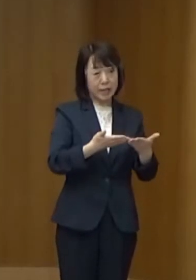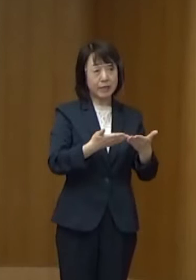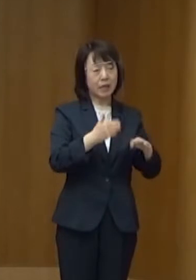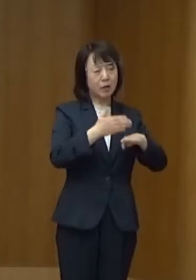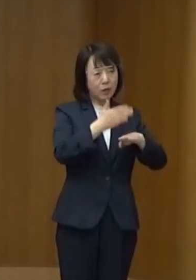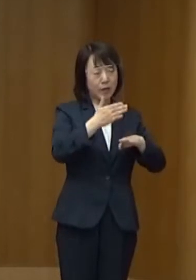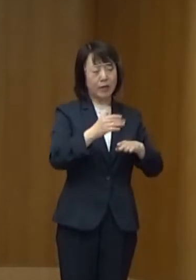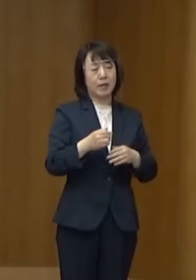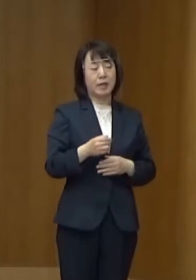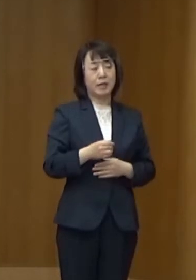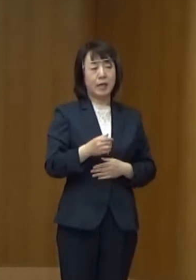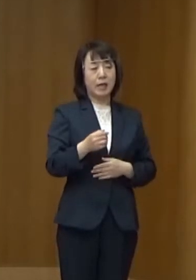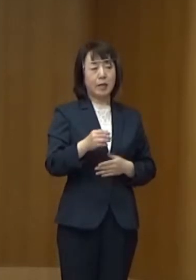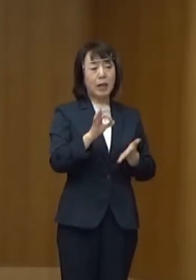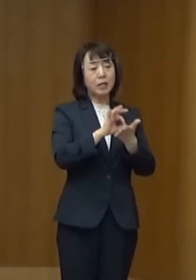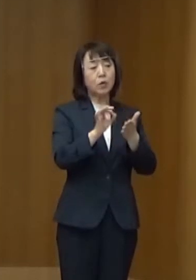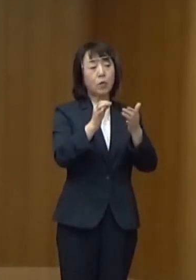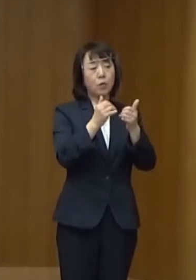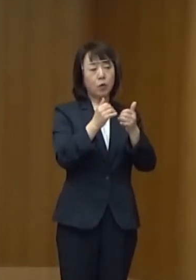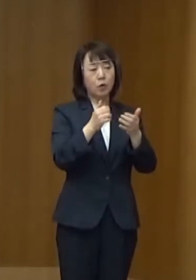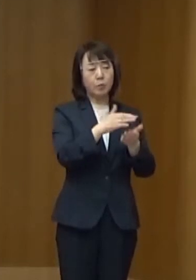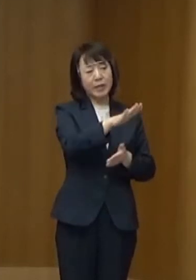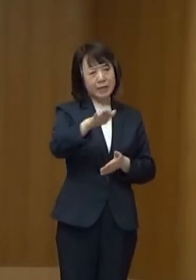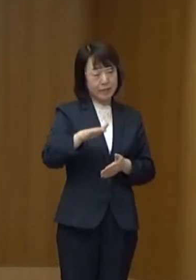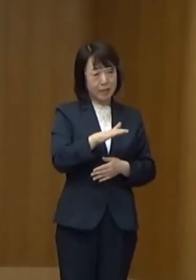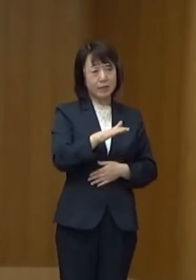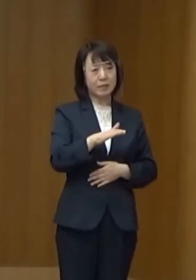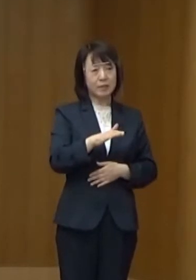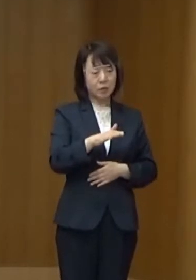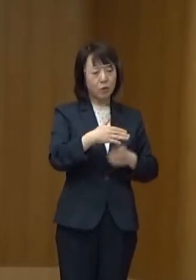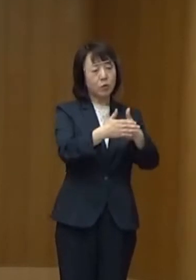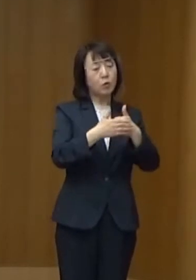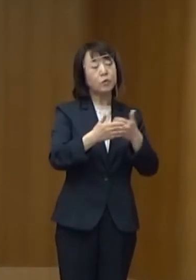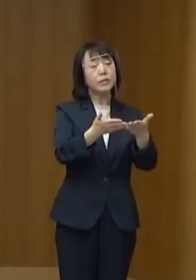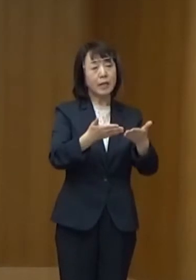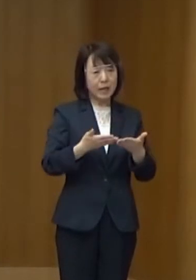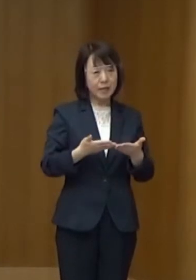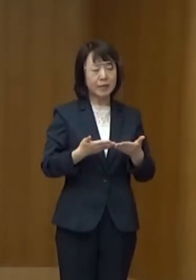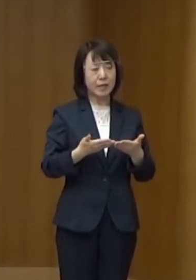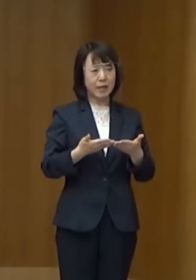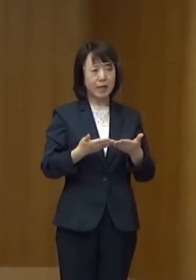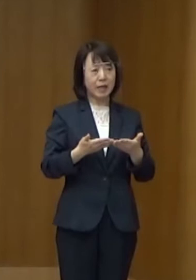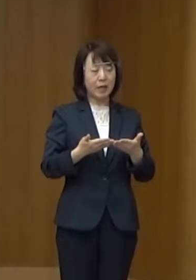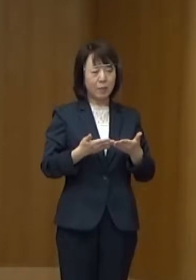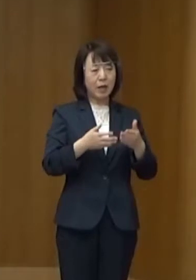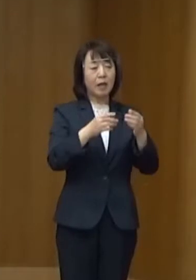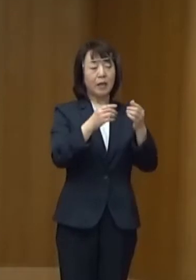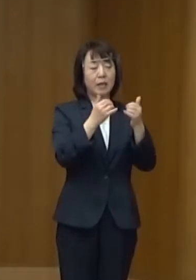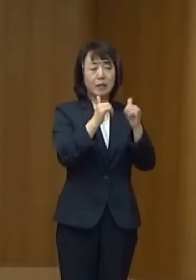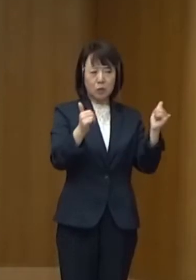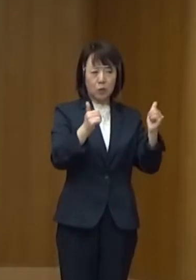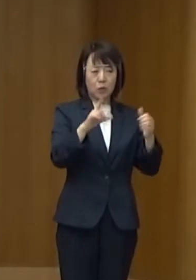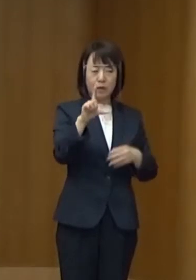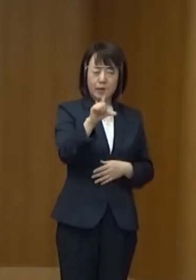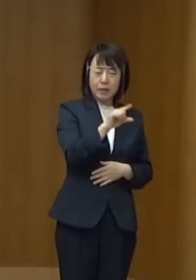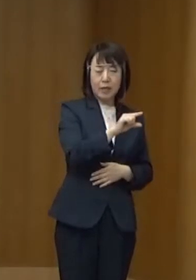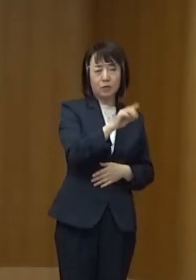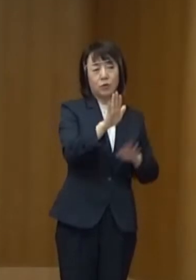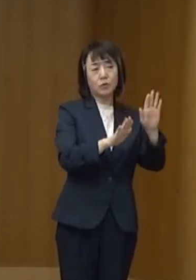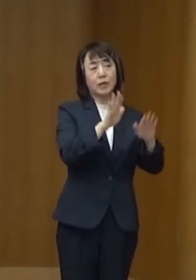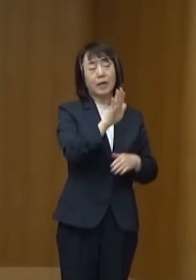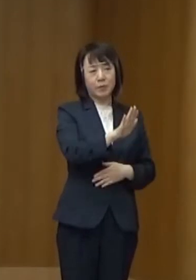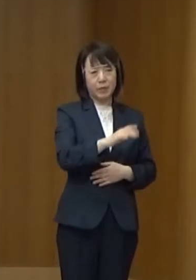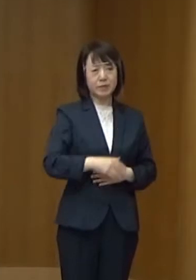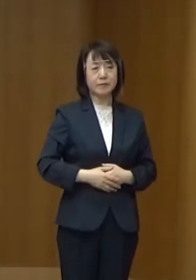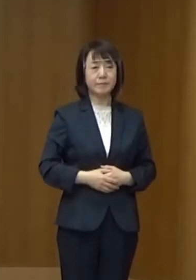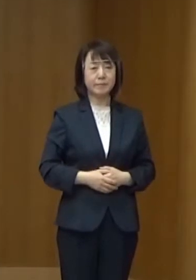利用される皆様にもご協力をいただいていることによって、まあ、人出が減少している傾向が見られるということであ